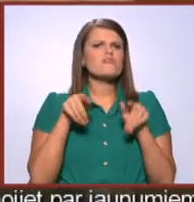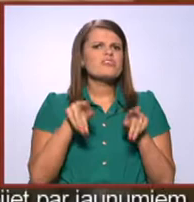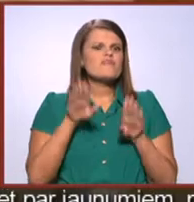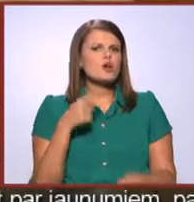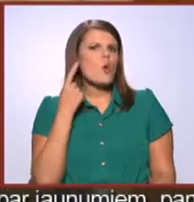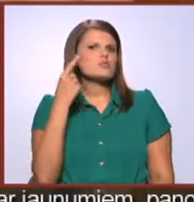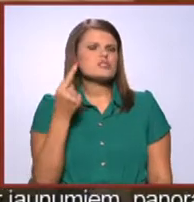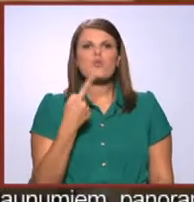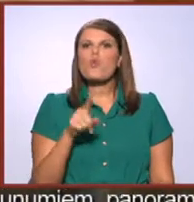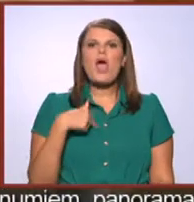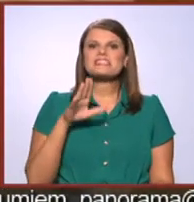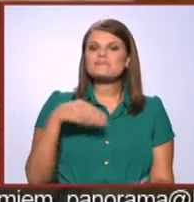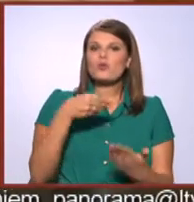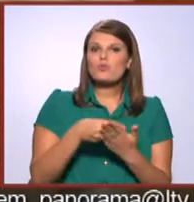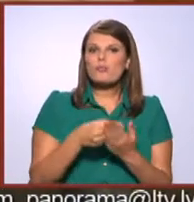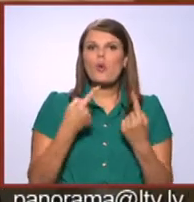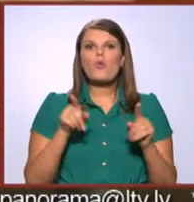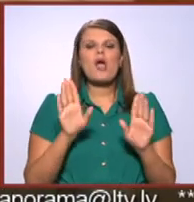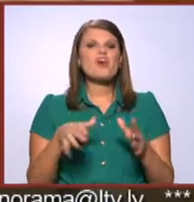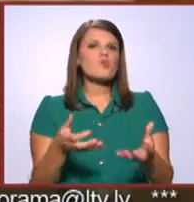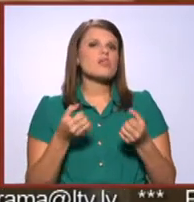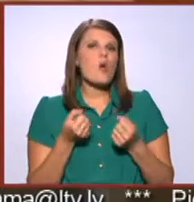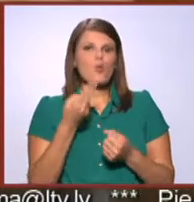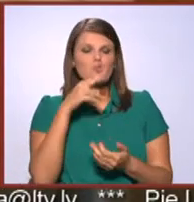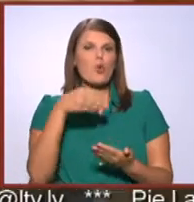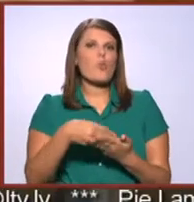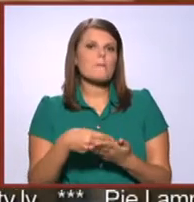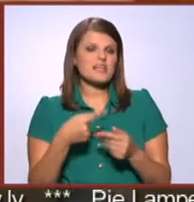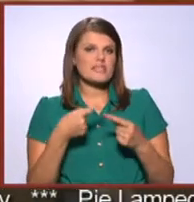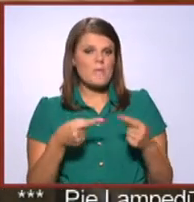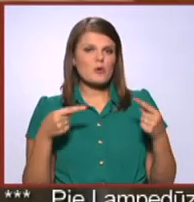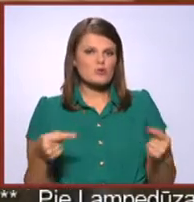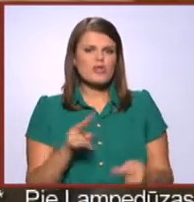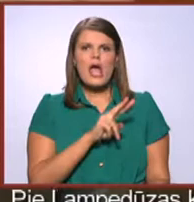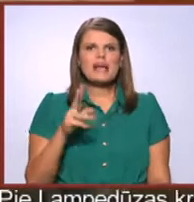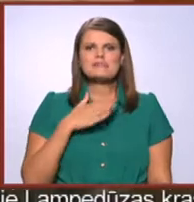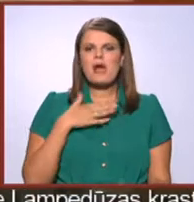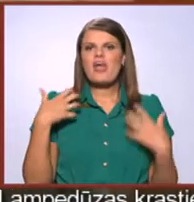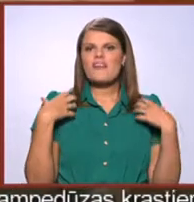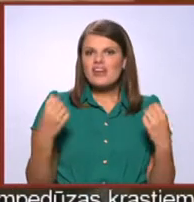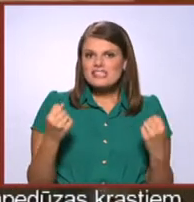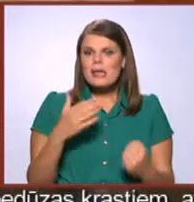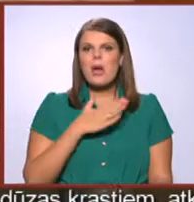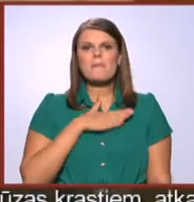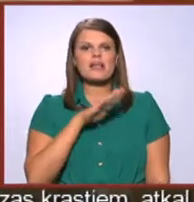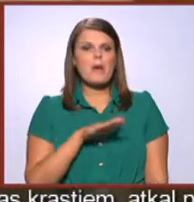es varu nopirkt, ko es no nopirktā varu iegūt, kas man no tā manai veselībai, maniem